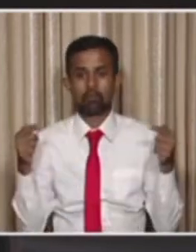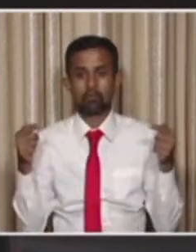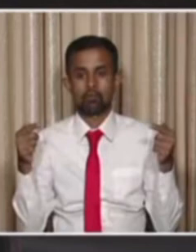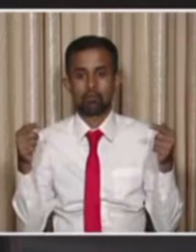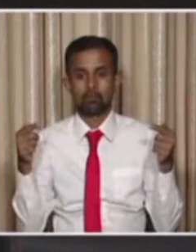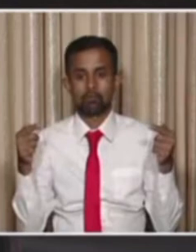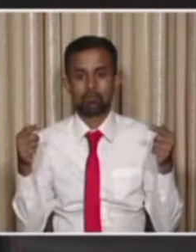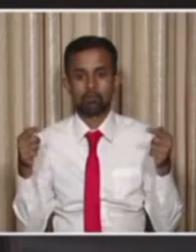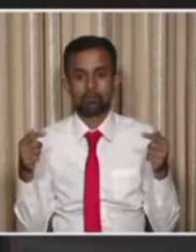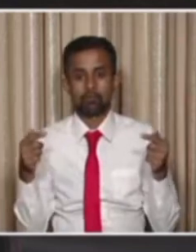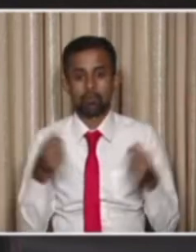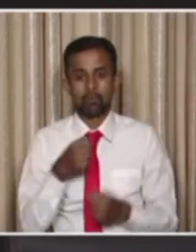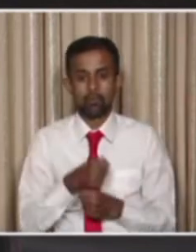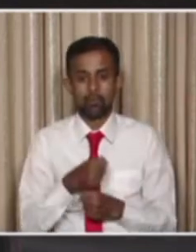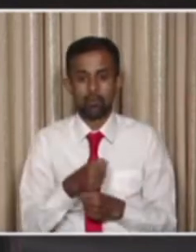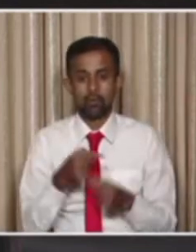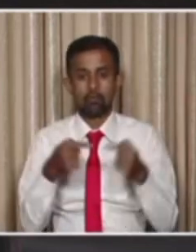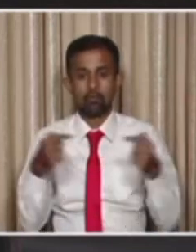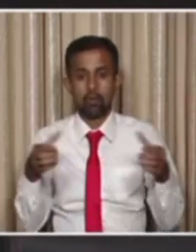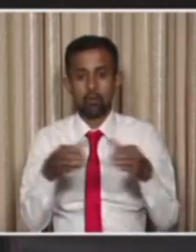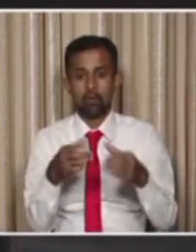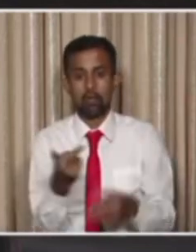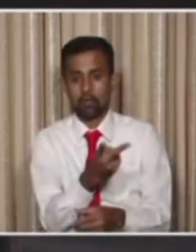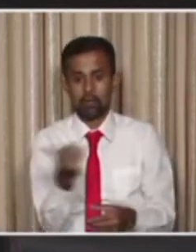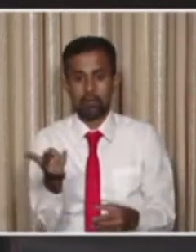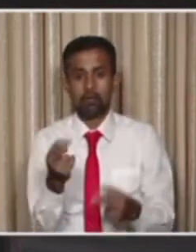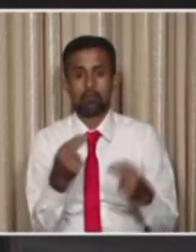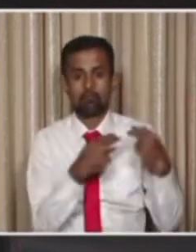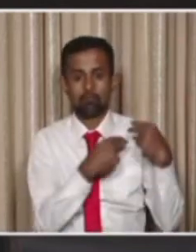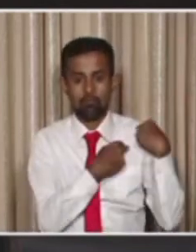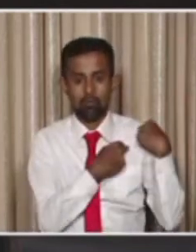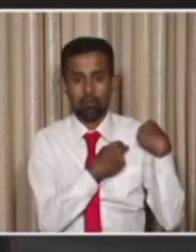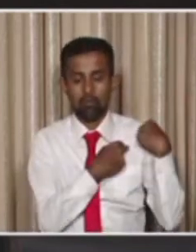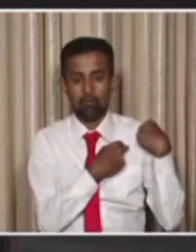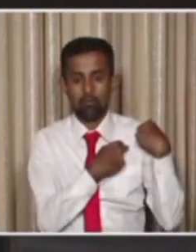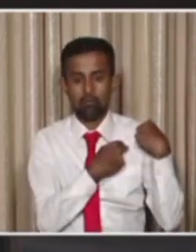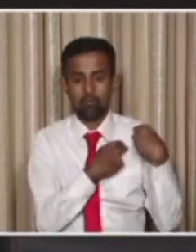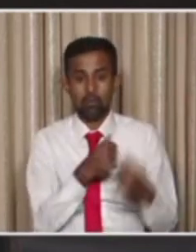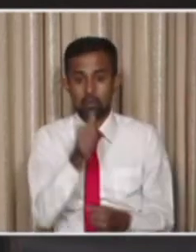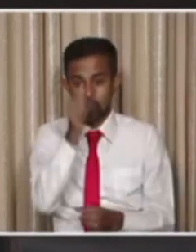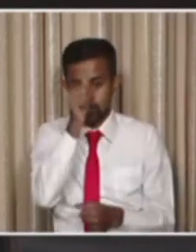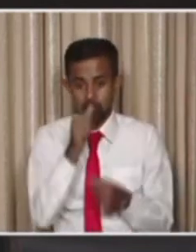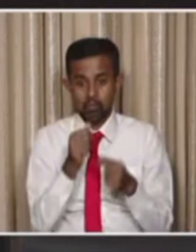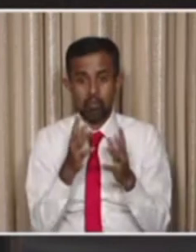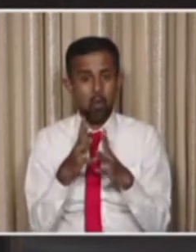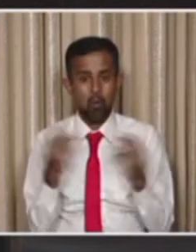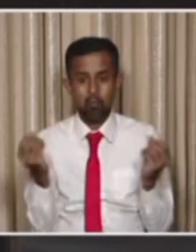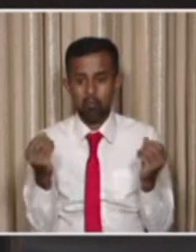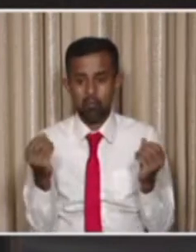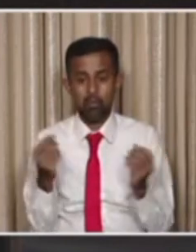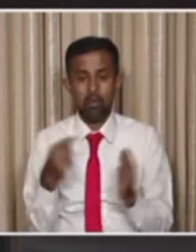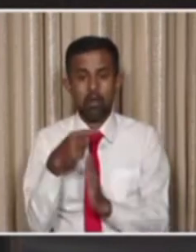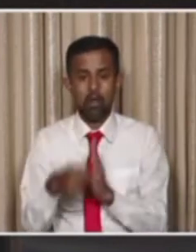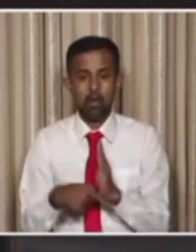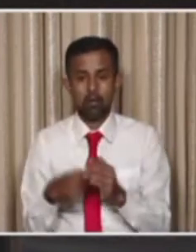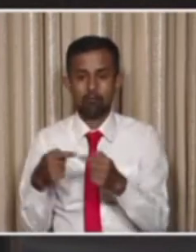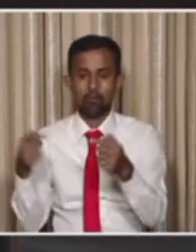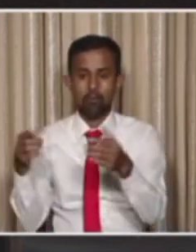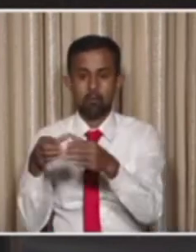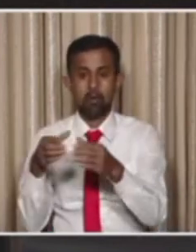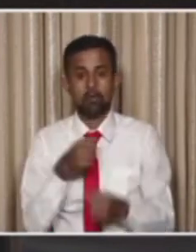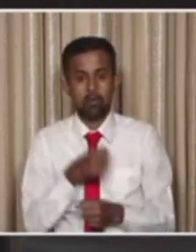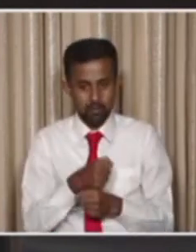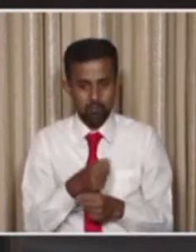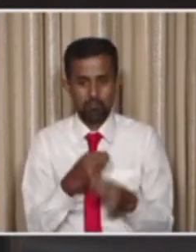මොකද ආණ්ඩුවේ විපක්ෂයේ දෙපැත්තේම වගකීම තමයි දූෂණේ නැති රටක්. ඒක විපක්ෂයේ පමණක් නෙමෙයි